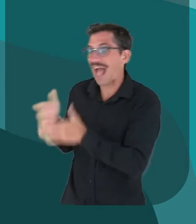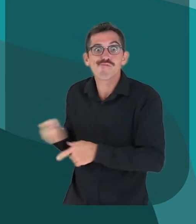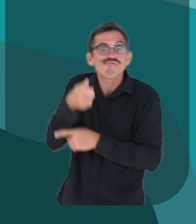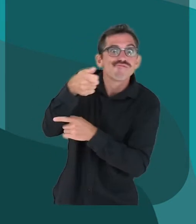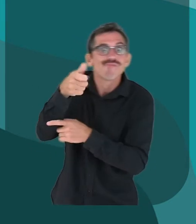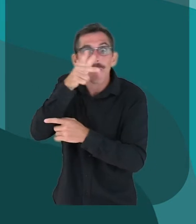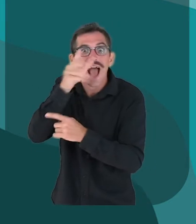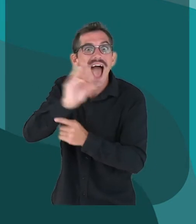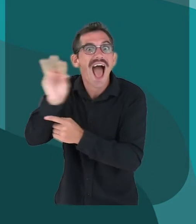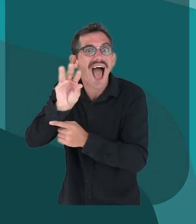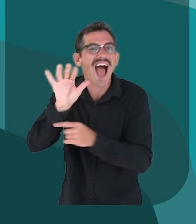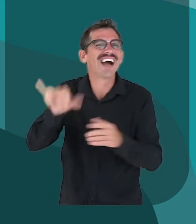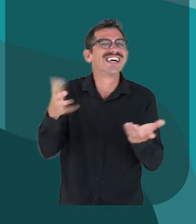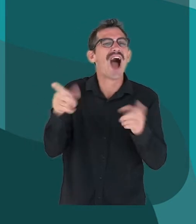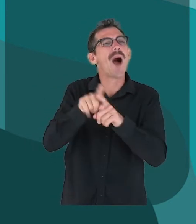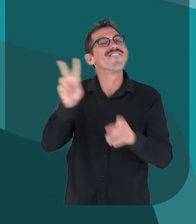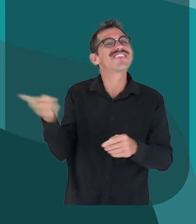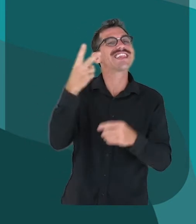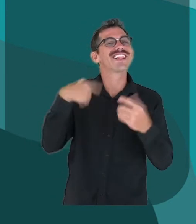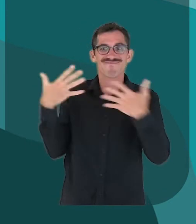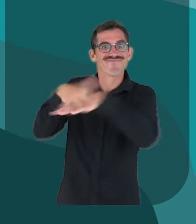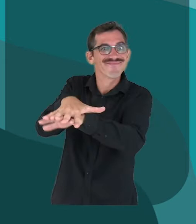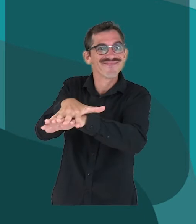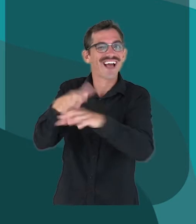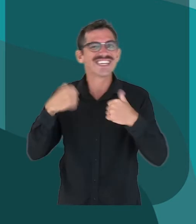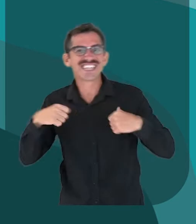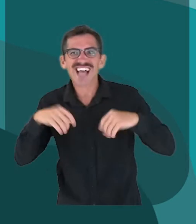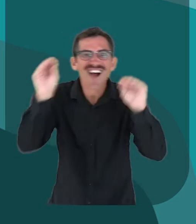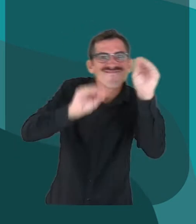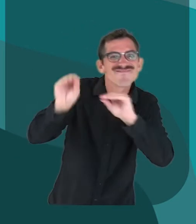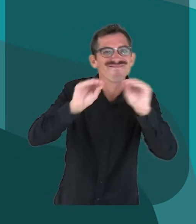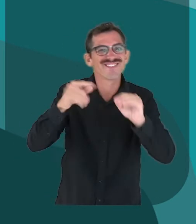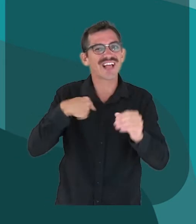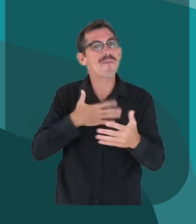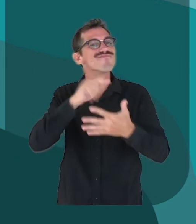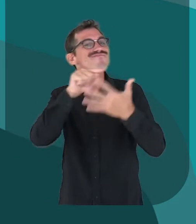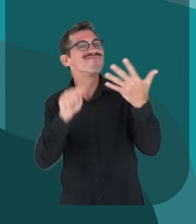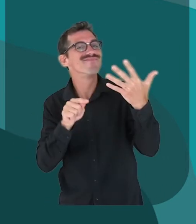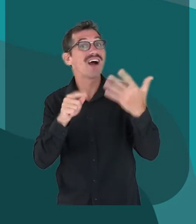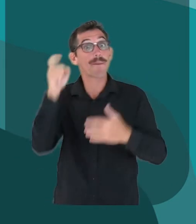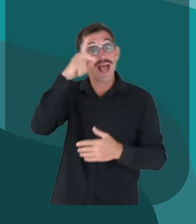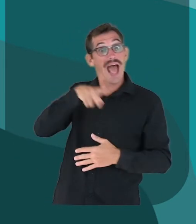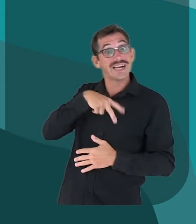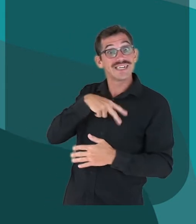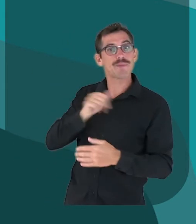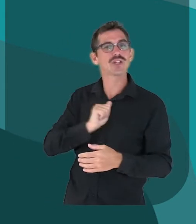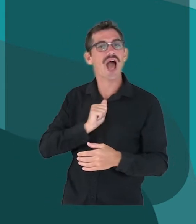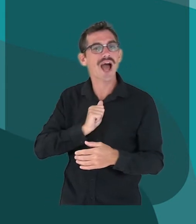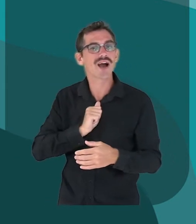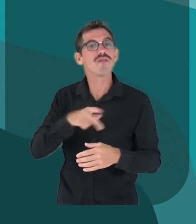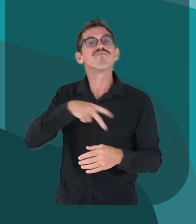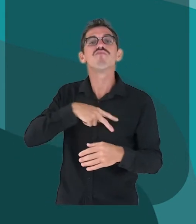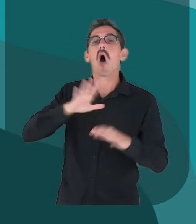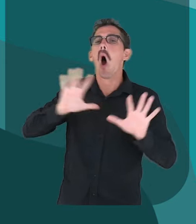poche. Assez rapidement, j'ai tenté d'insérer ma condition physique puis mon